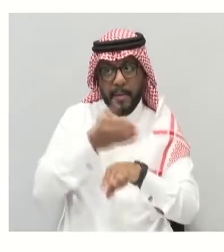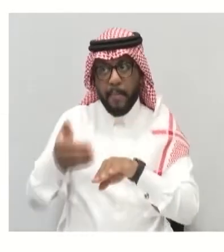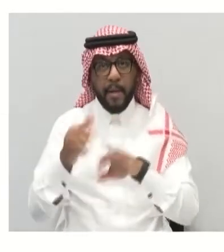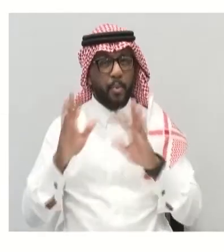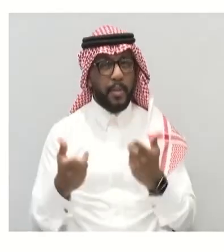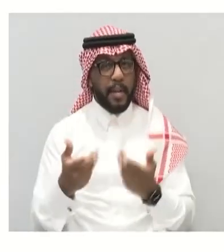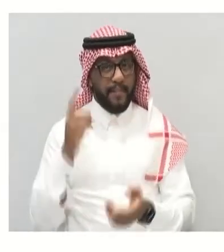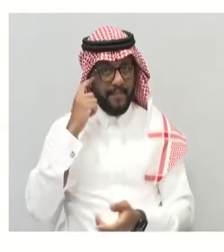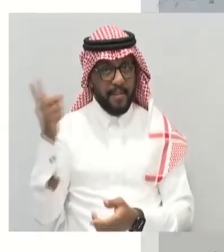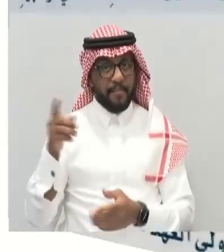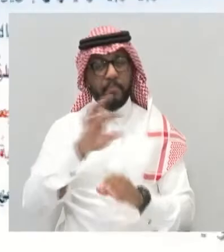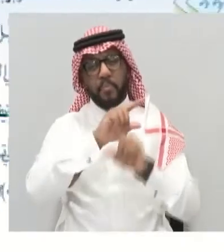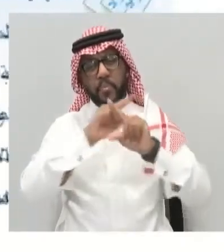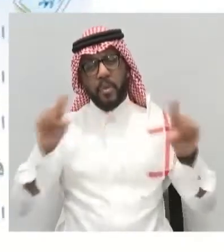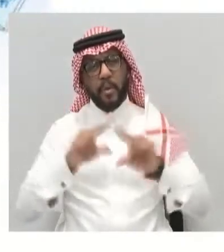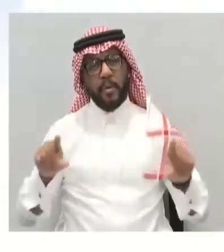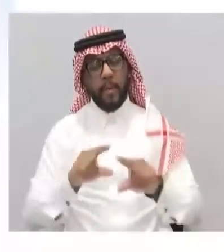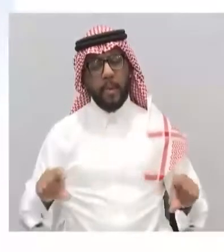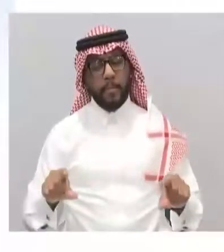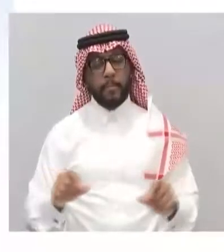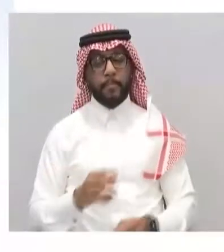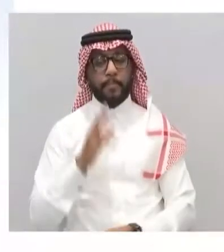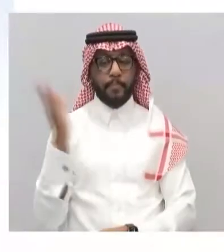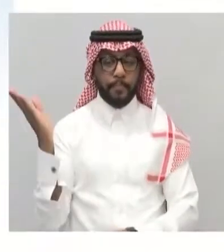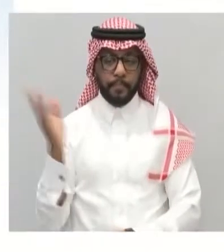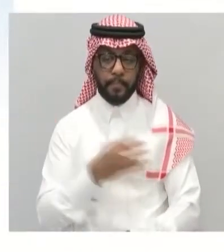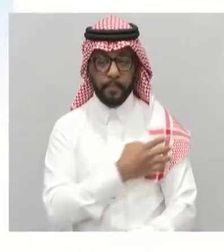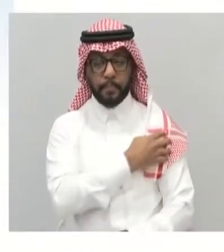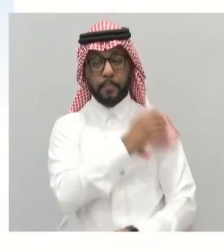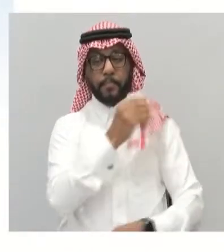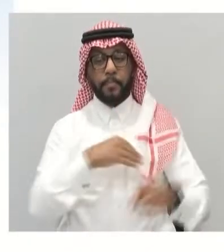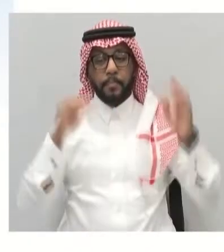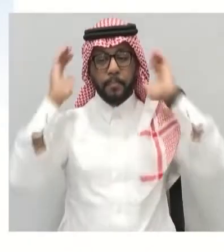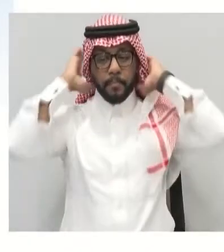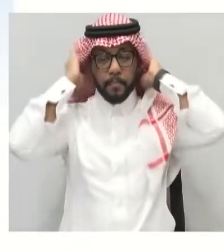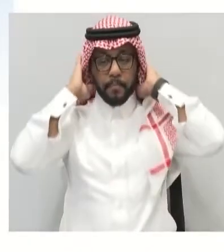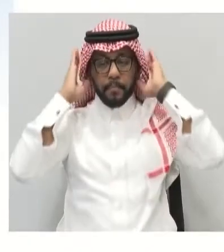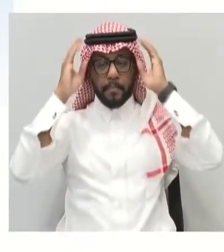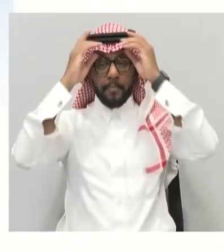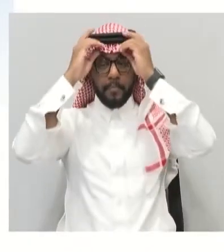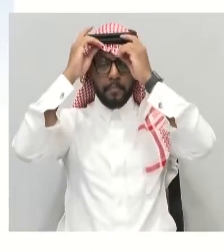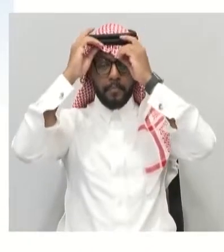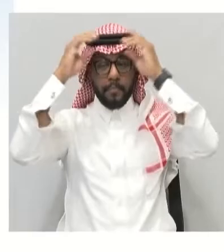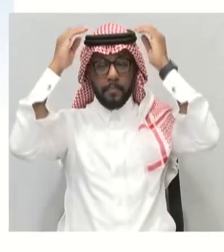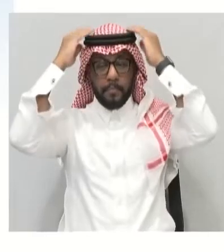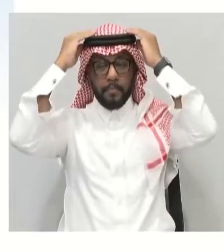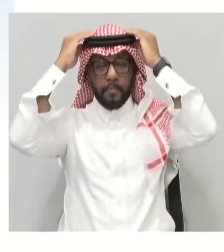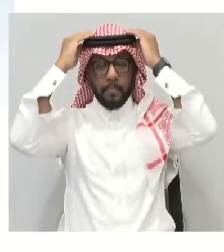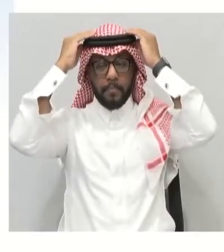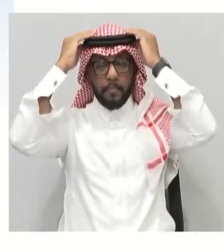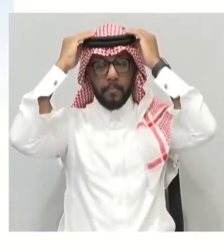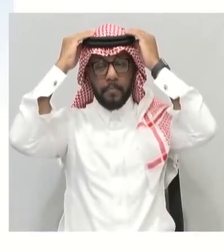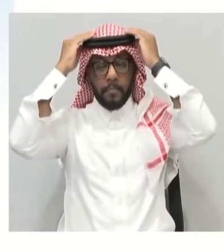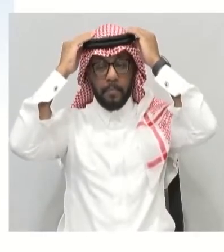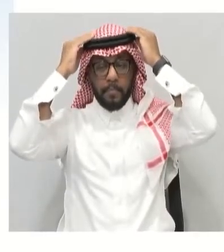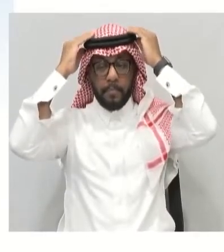الفعل عد الى هذه الكلمات لاحظ المبادره اسم او اقصد شاهده اسم